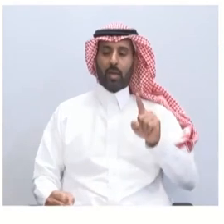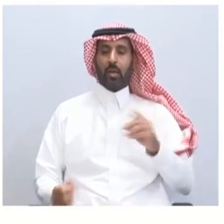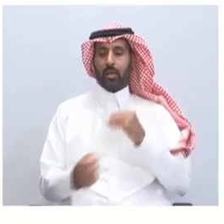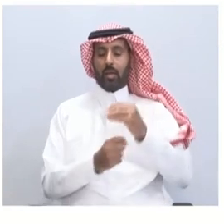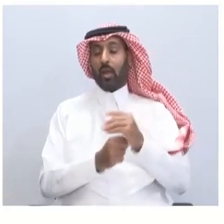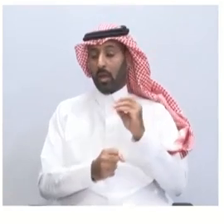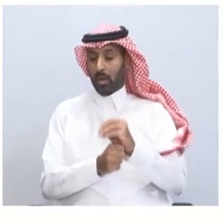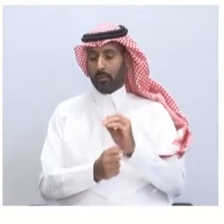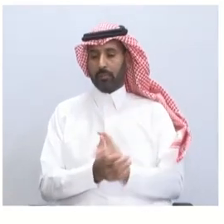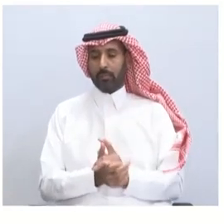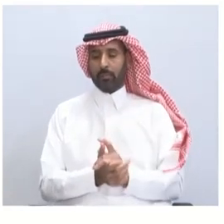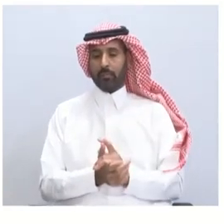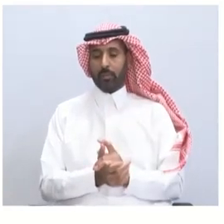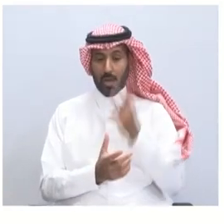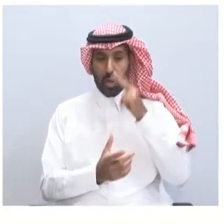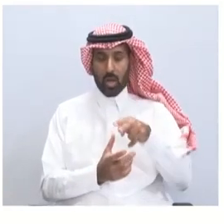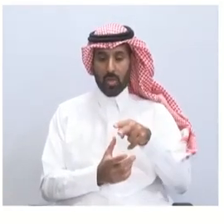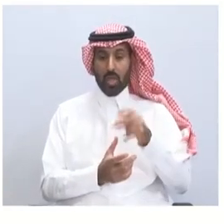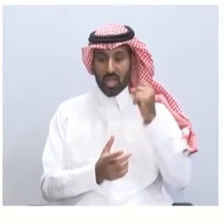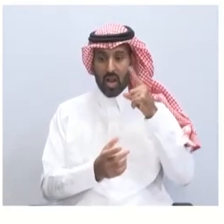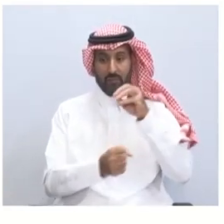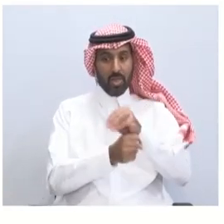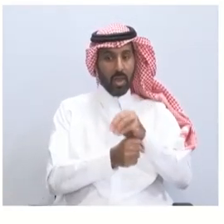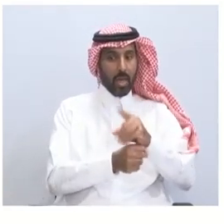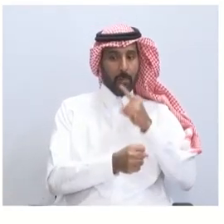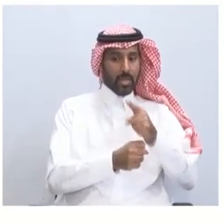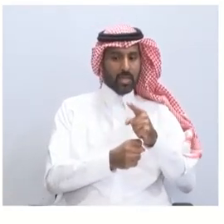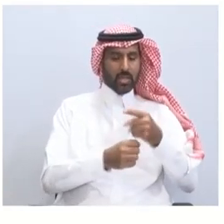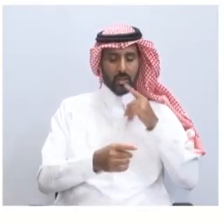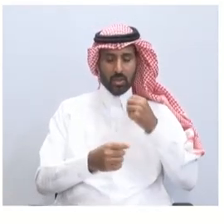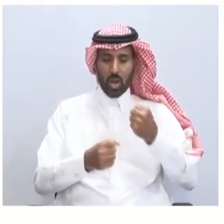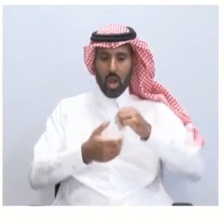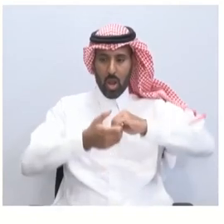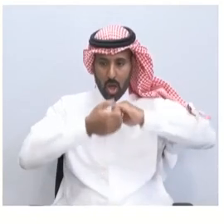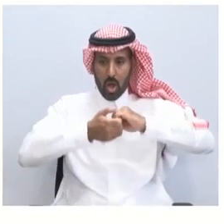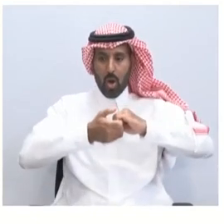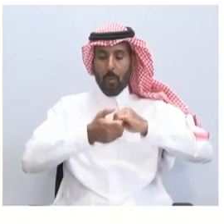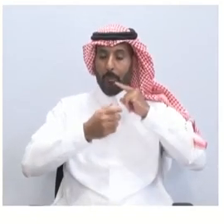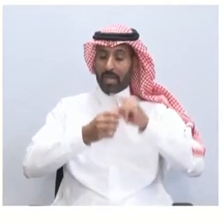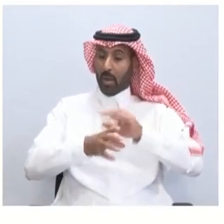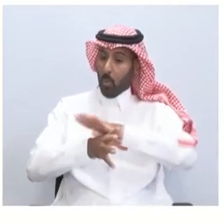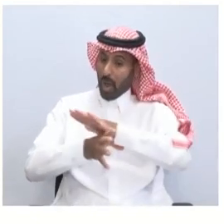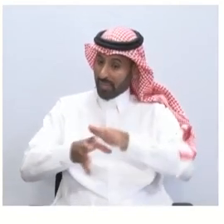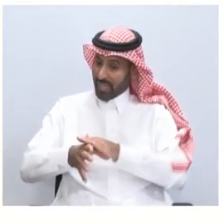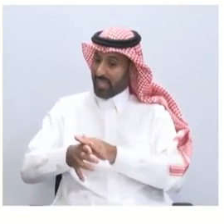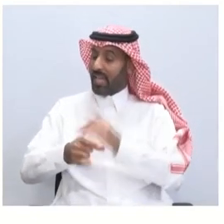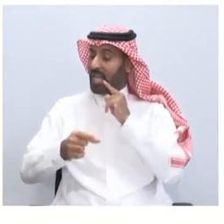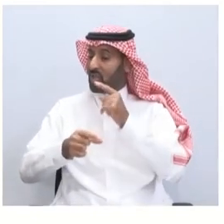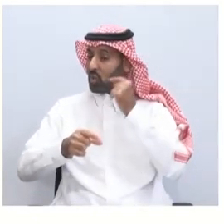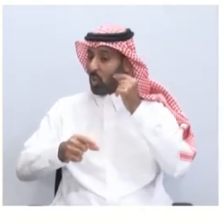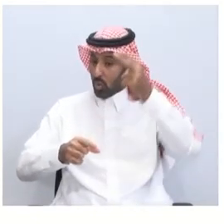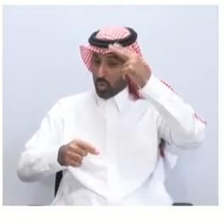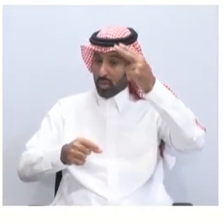ابنائي وبنات الطلاب لاحظنا وتعرفنا على مدى التلاحم بين الشعب وبين المواطن